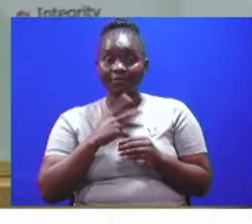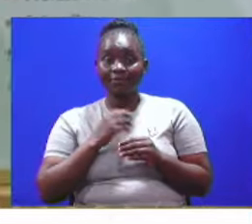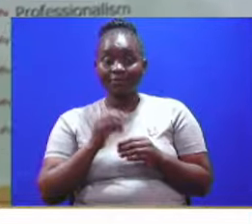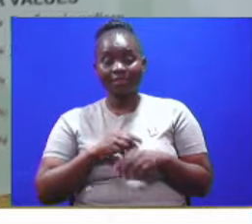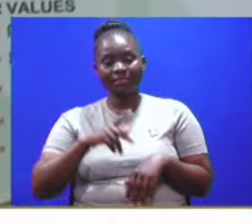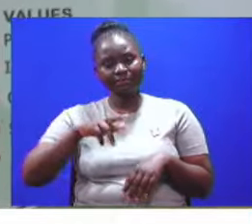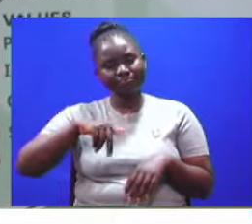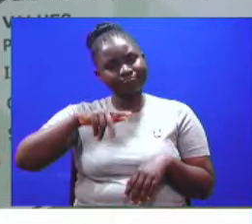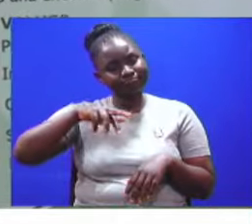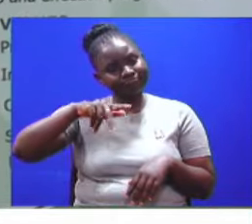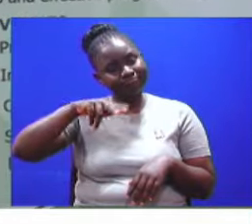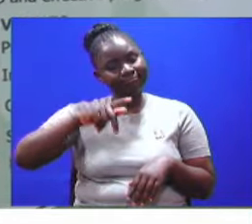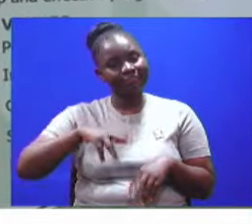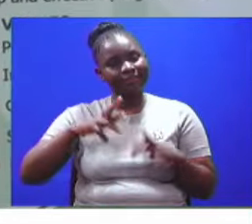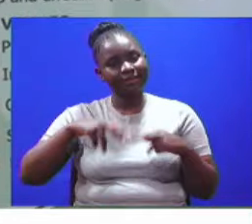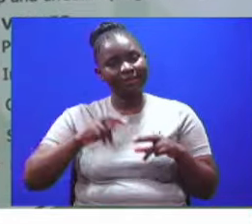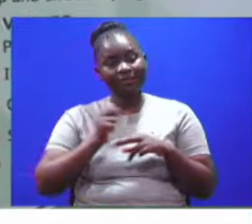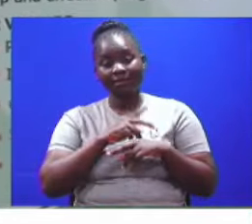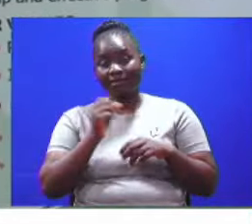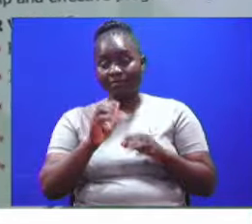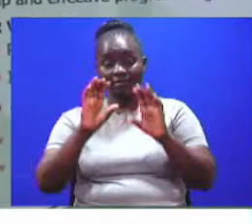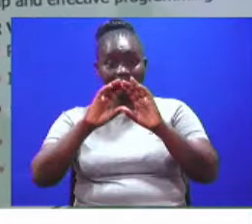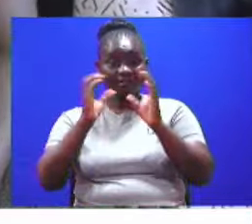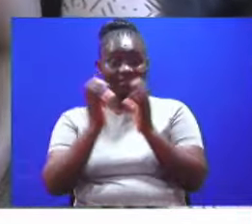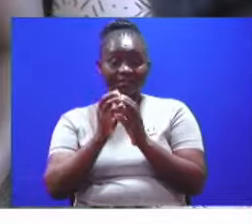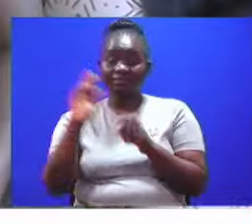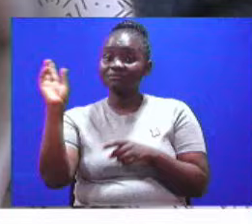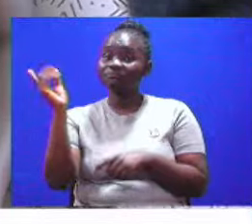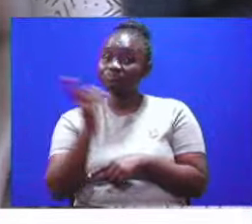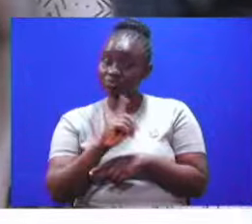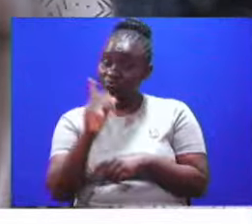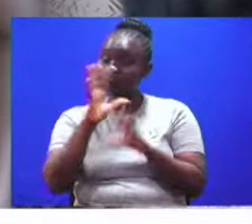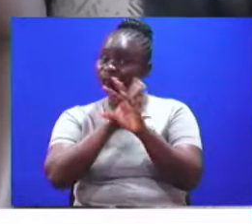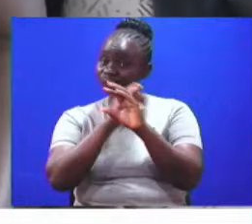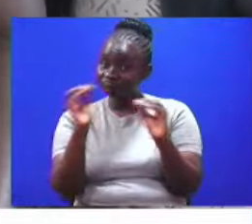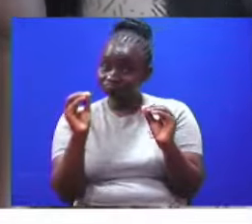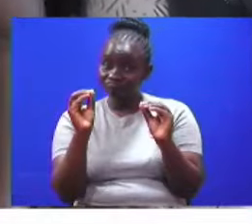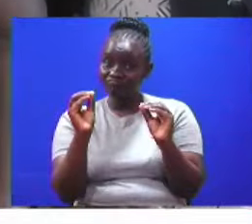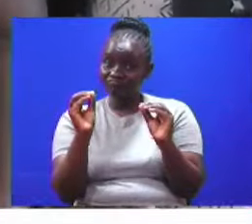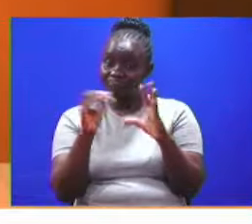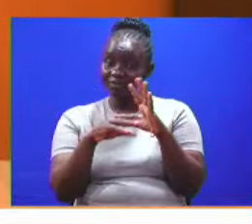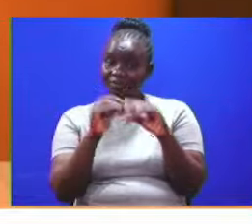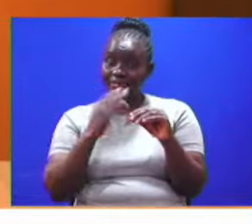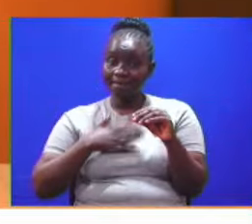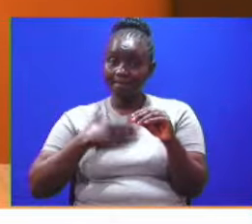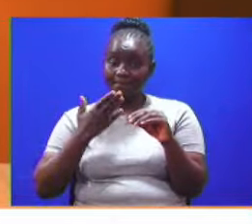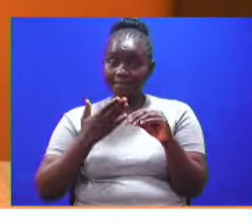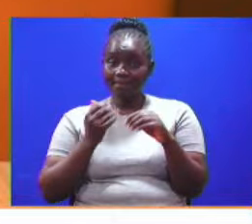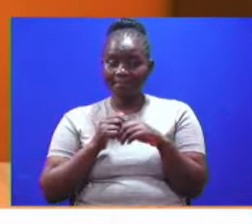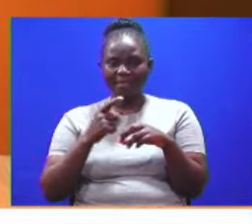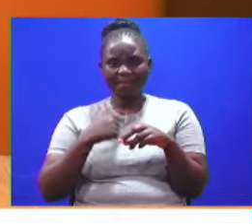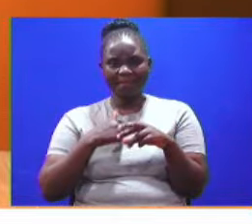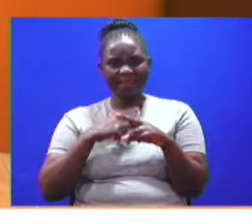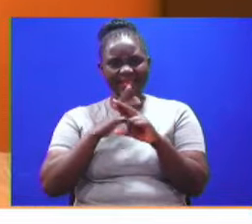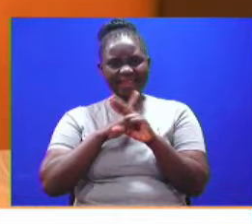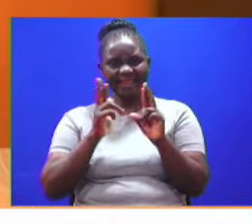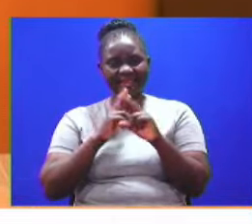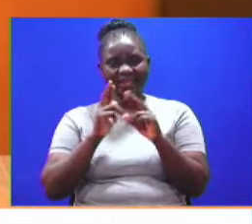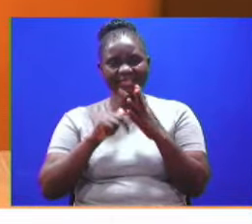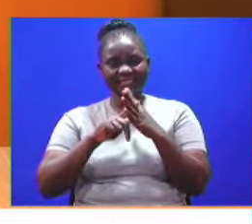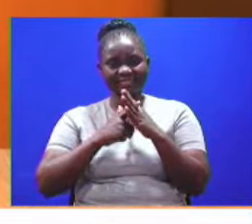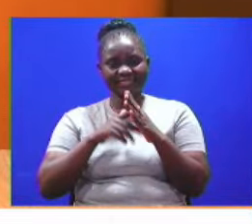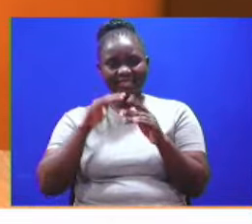e para to genda viras igori tu ke rinko batole to so kenche buno munya kero ko ninde tayari ko chakera